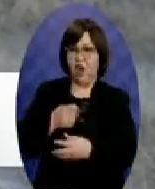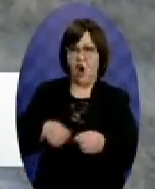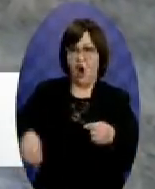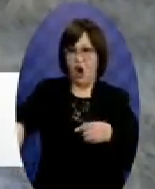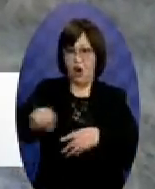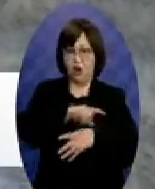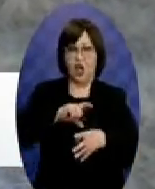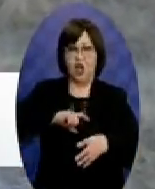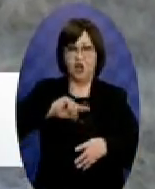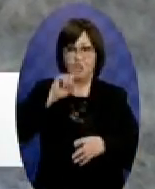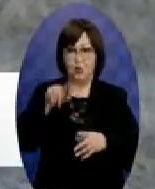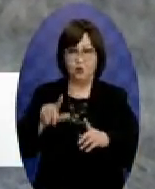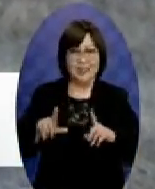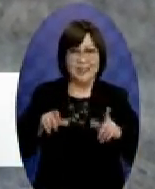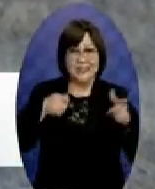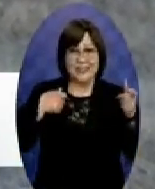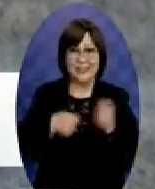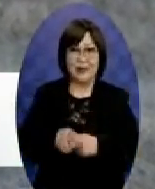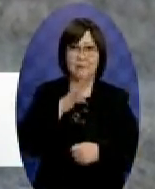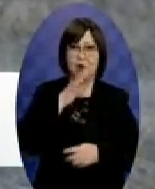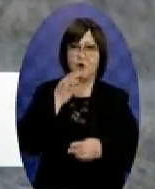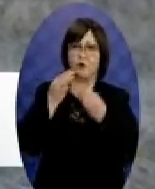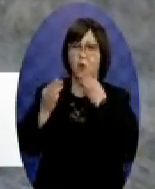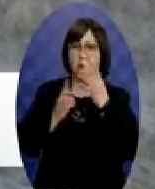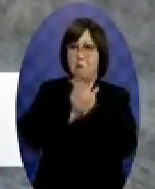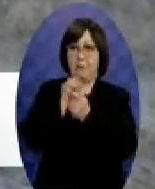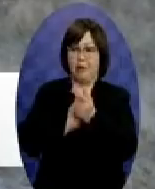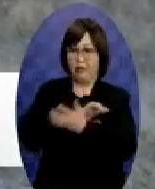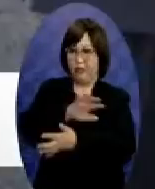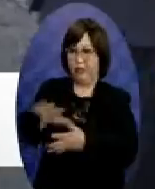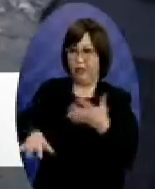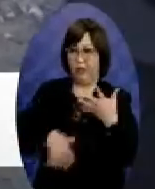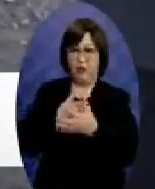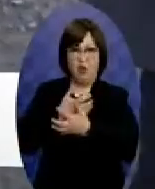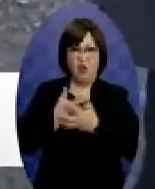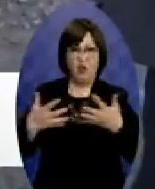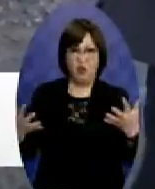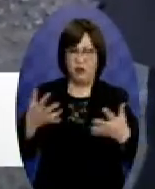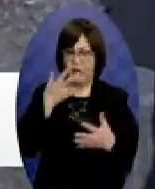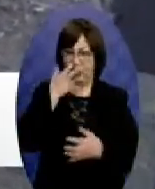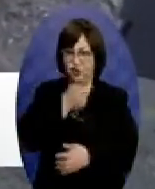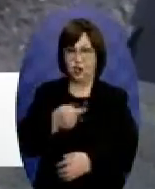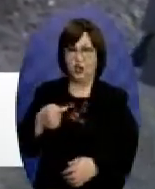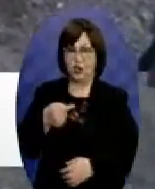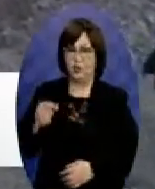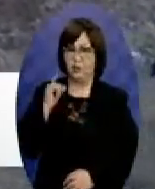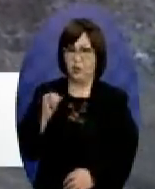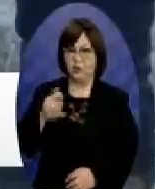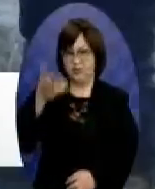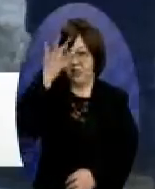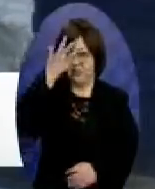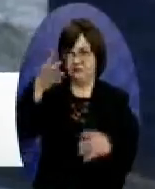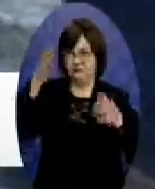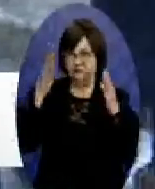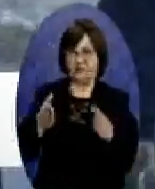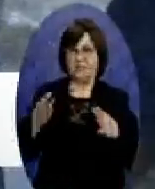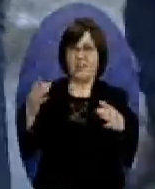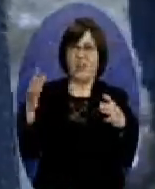зөвшөөрлийг арилжаалах гэж байгаад шүүхтэр маргаантай байгаа зэрэг олон хүчин зүйл засгийн газрыг ийм шийдвэр гаргахад